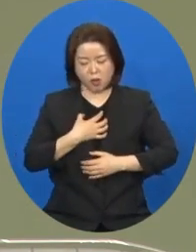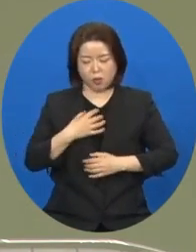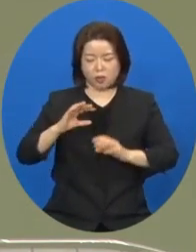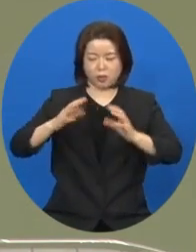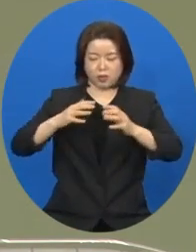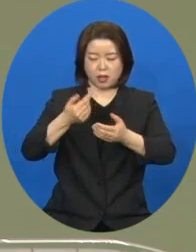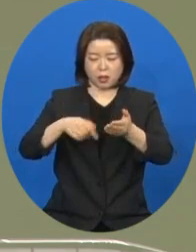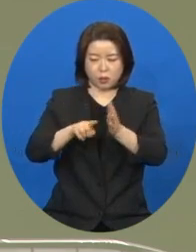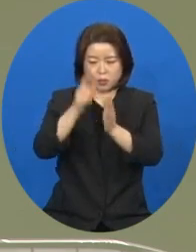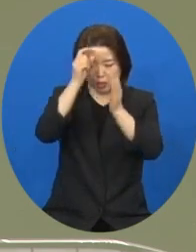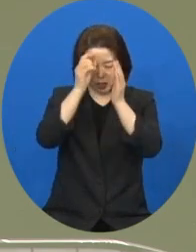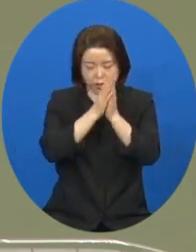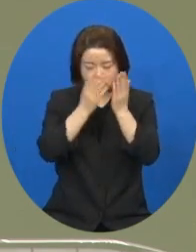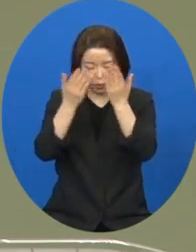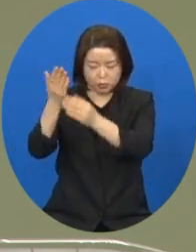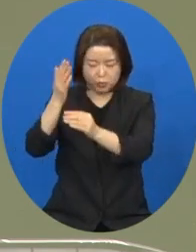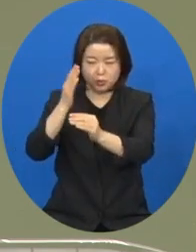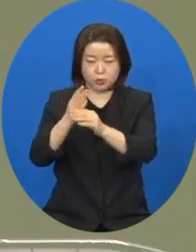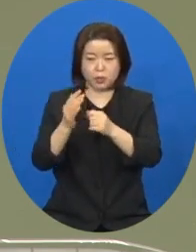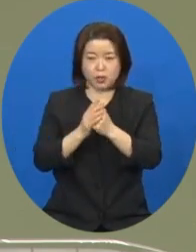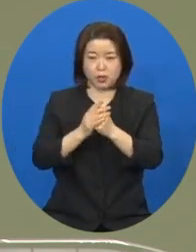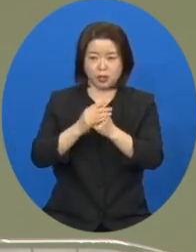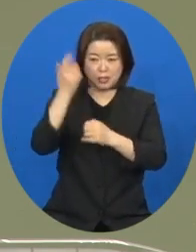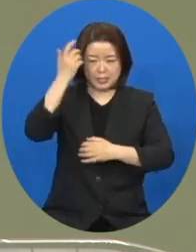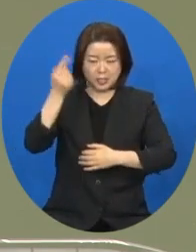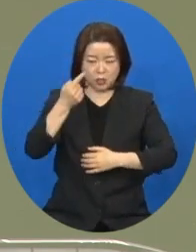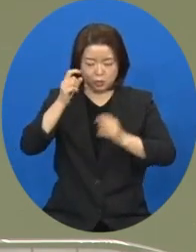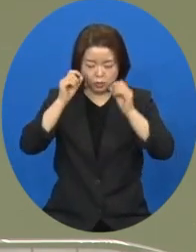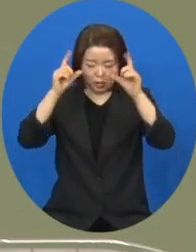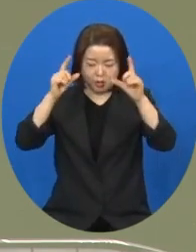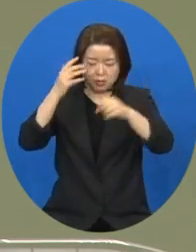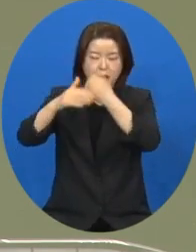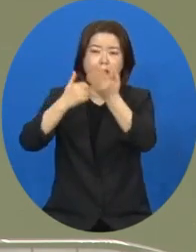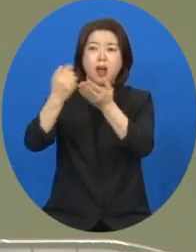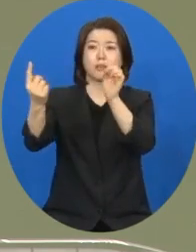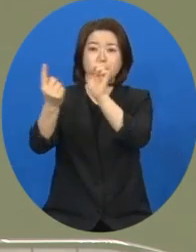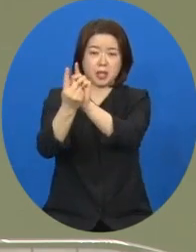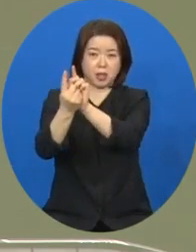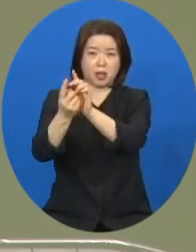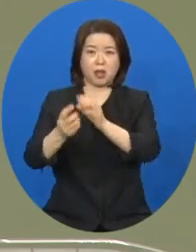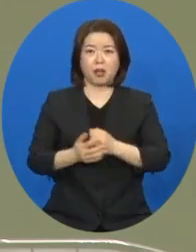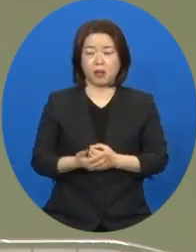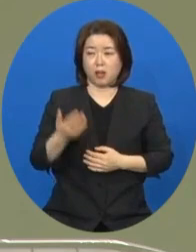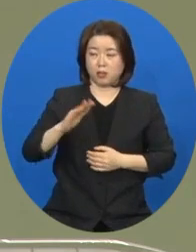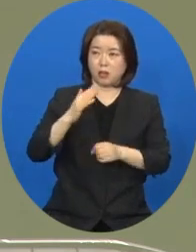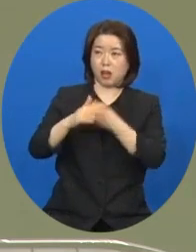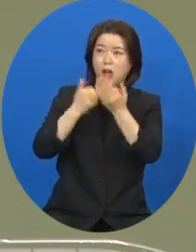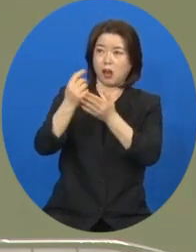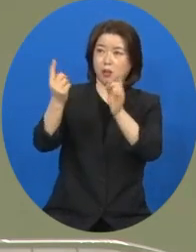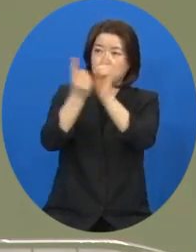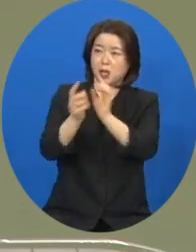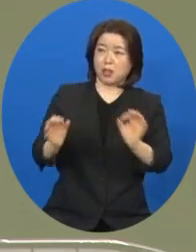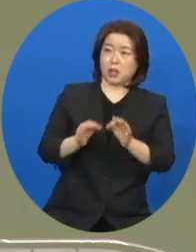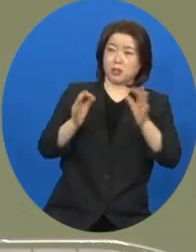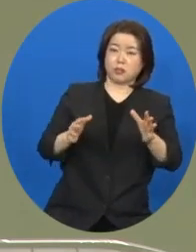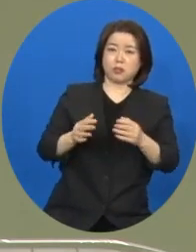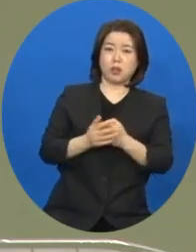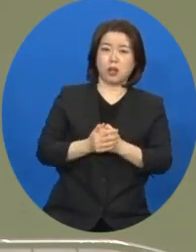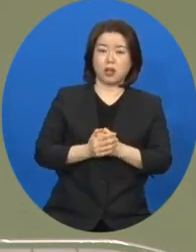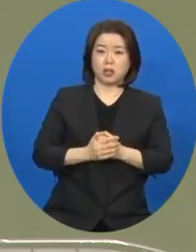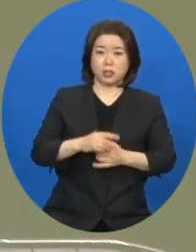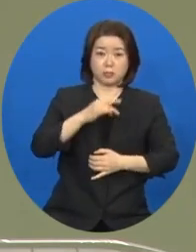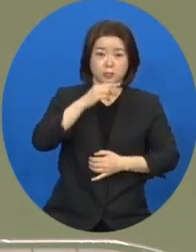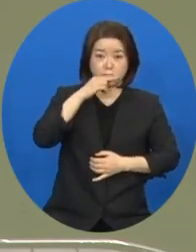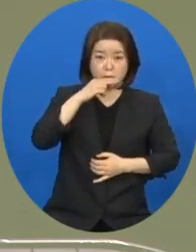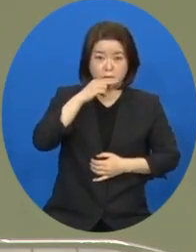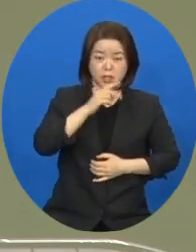기도하다가 그가 영안이 열려서 하나님을 만납니다. 근데 하나님을 만난 순간에 이 이사야